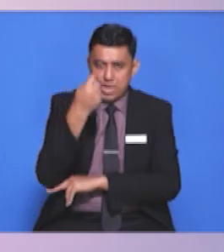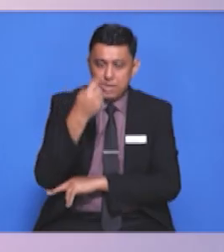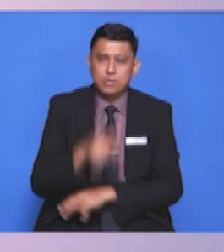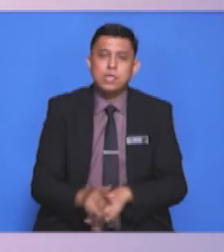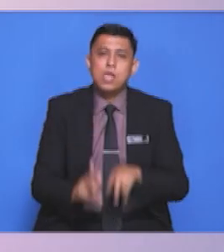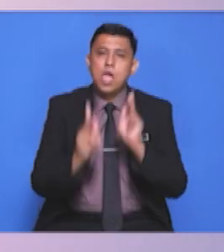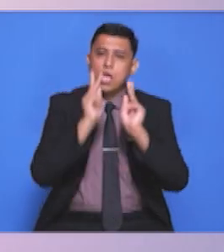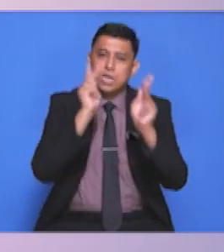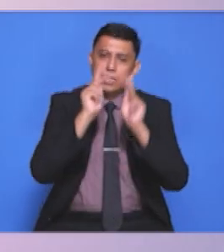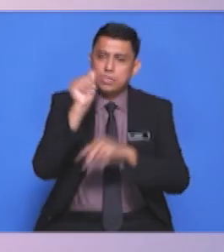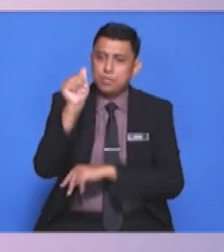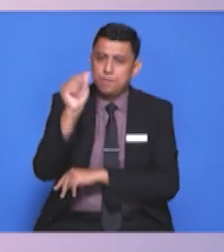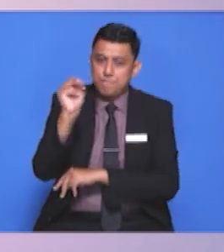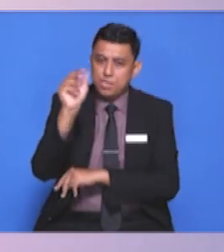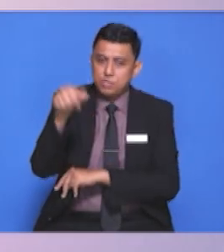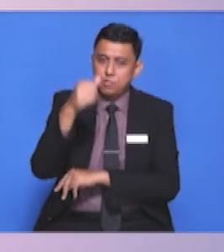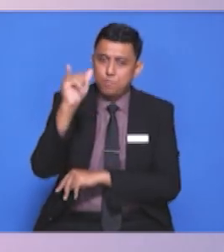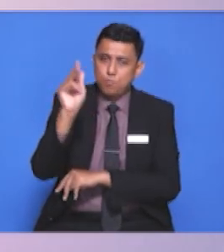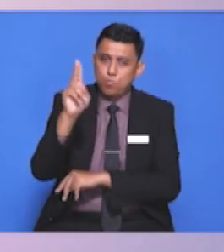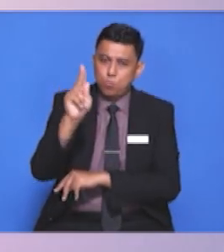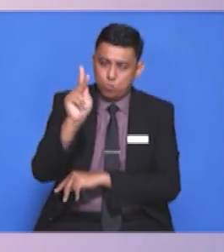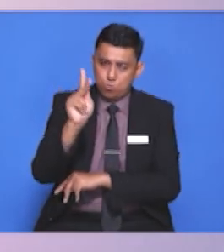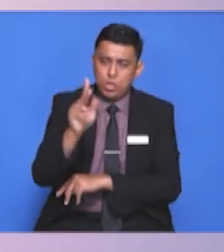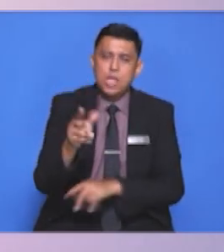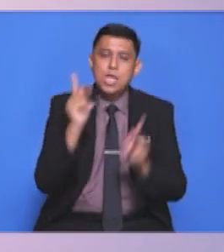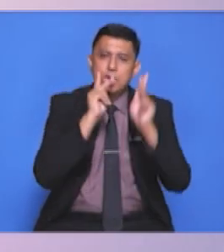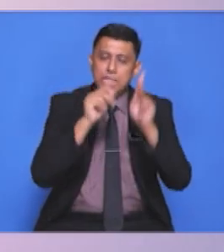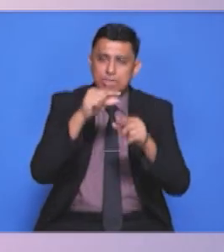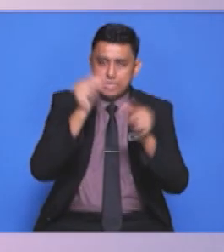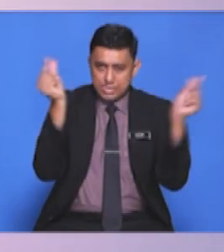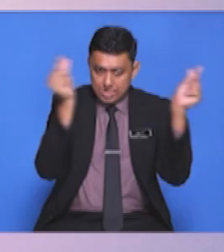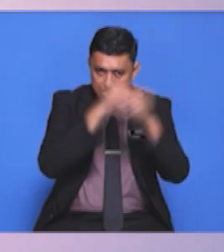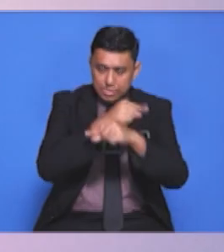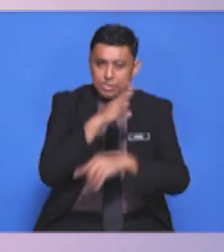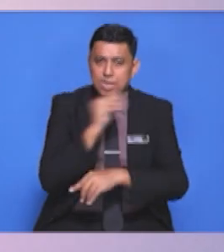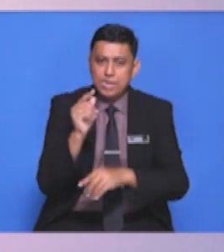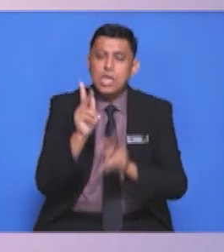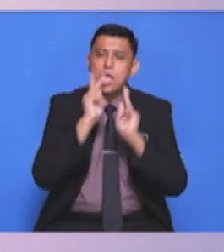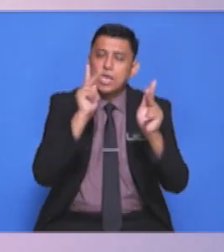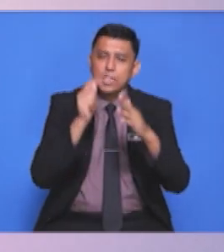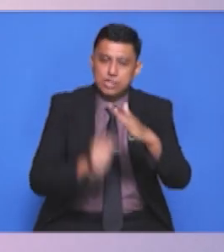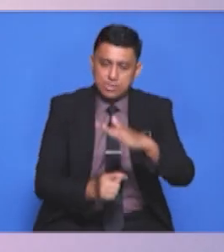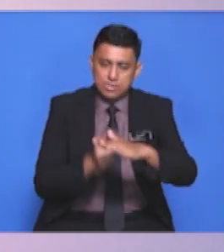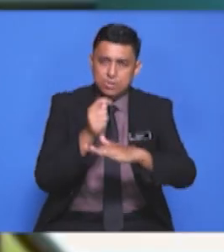kata majemuk kata ganda dan kate terbitan